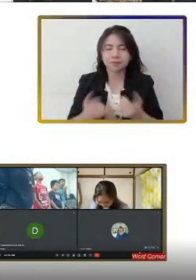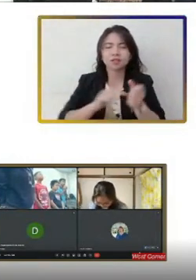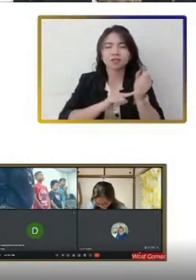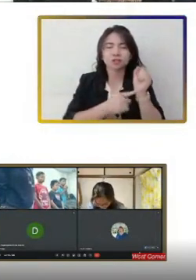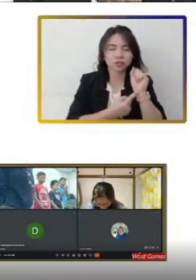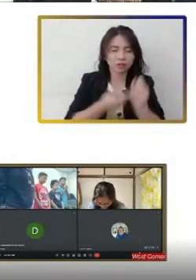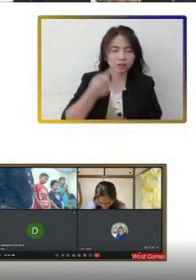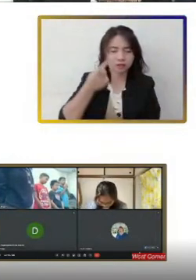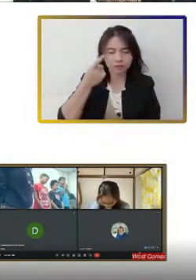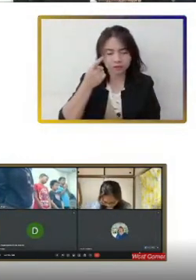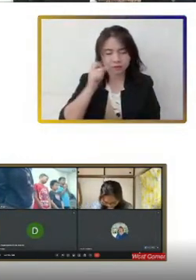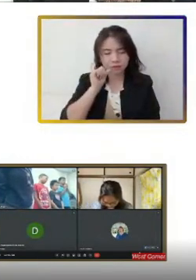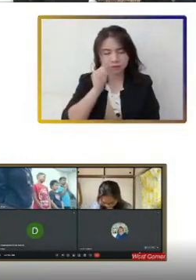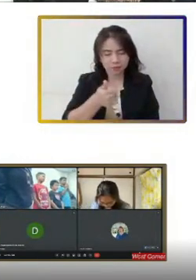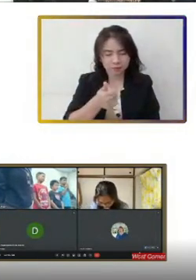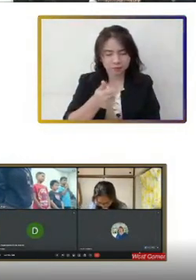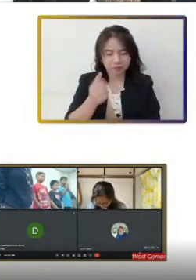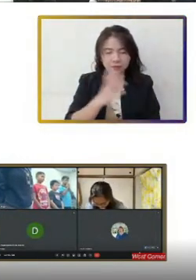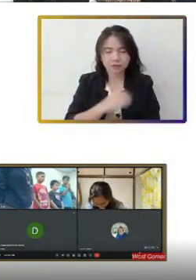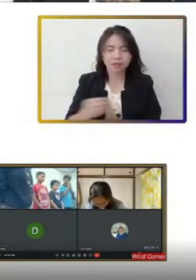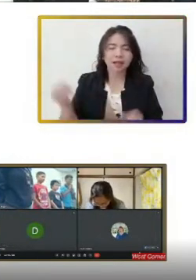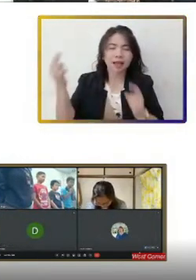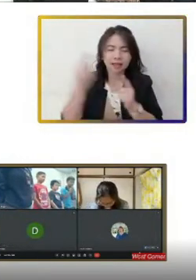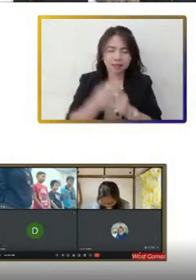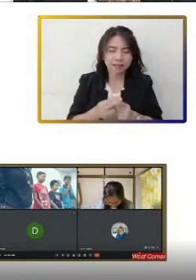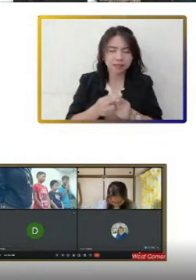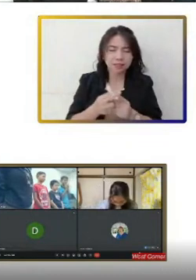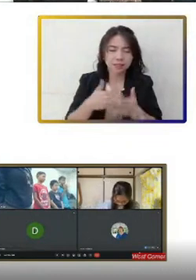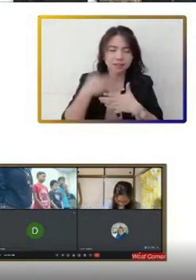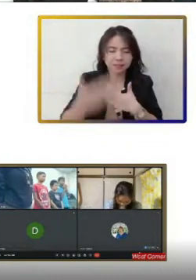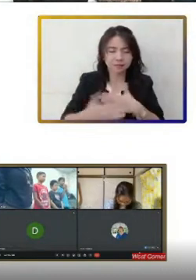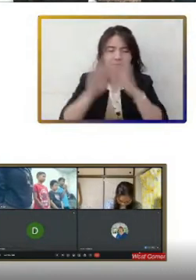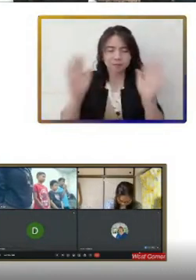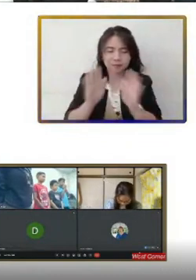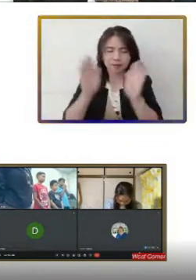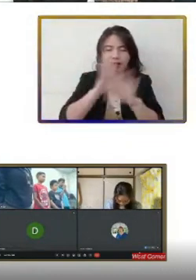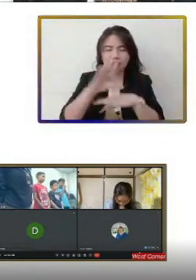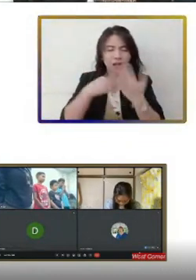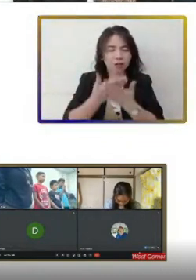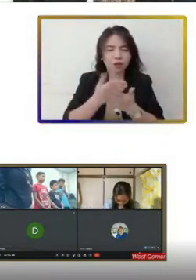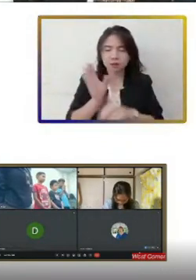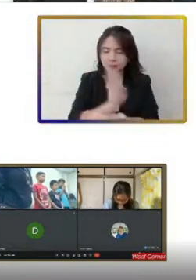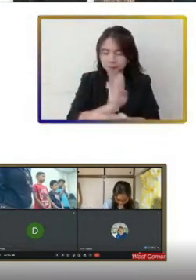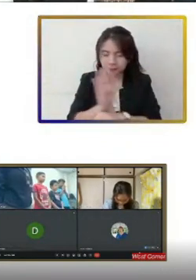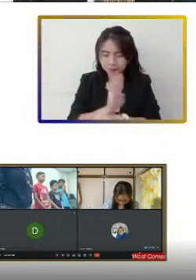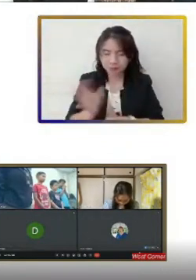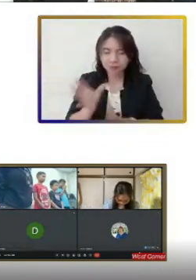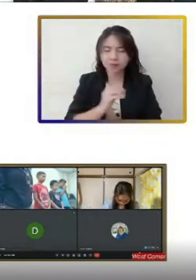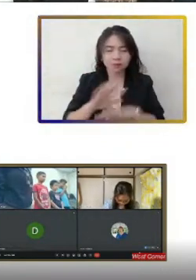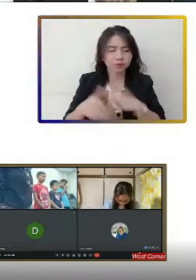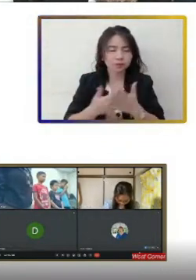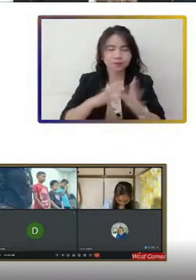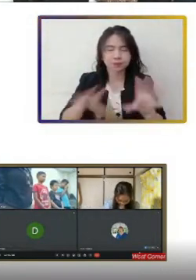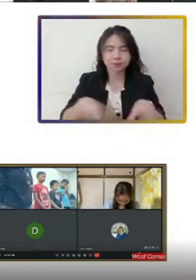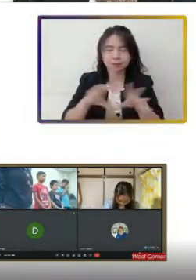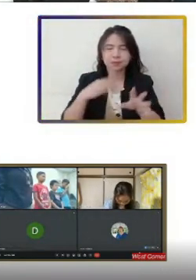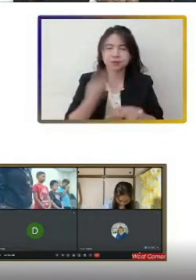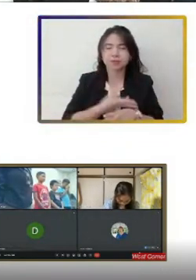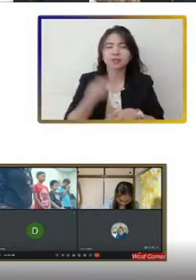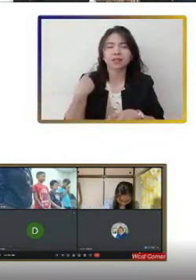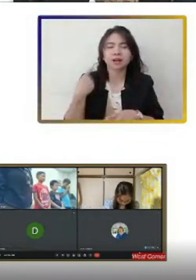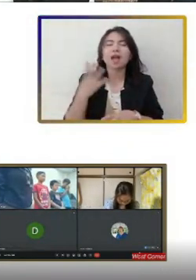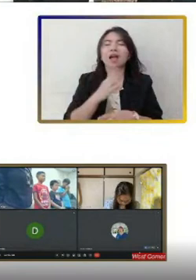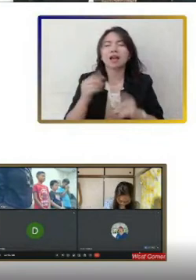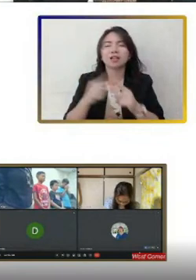bukas at hanggang sa parating po na linggo, maging sa mga business, i-bless niyo po, maging sa mga trabaho, Panginoon. Sa may mga